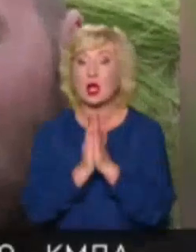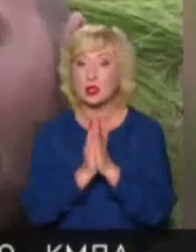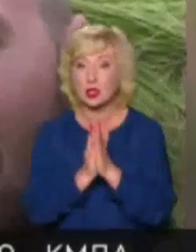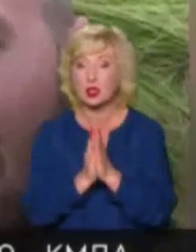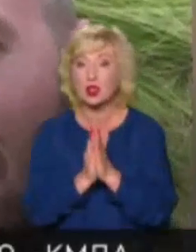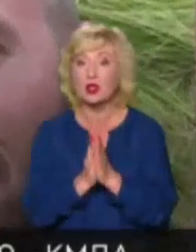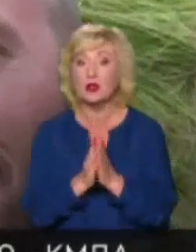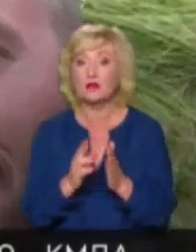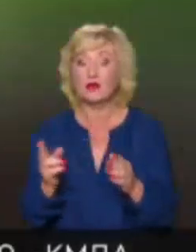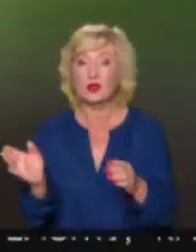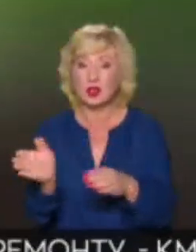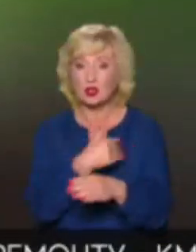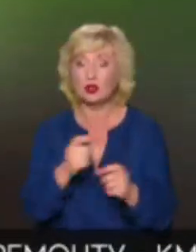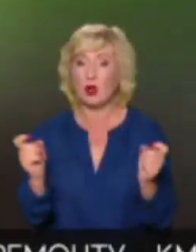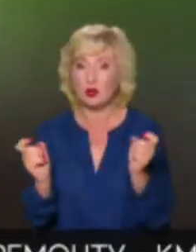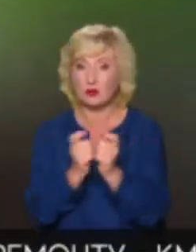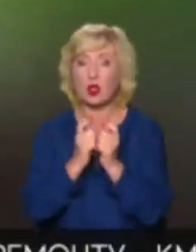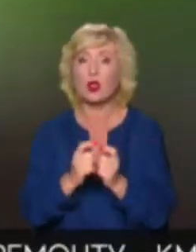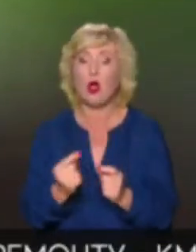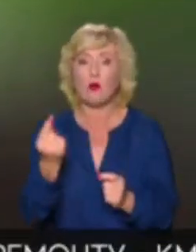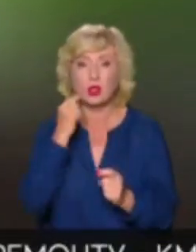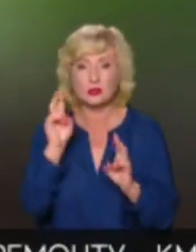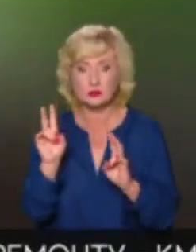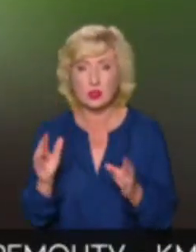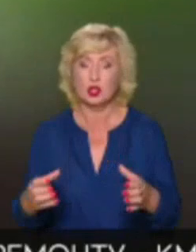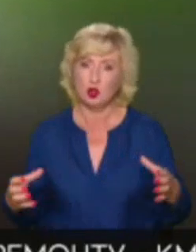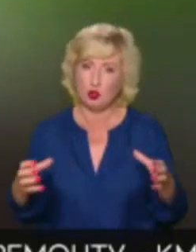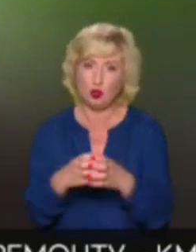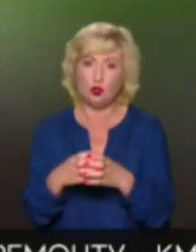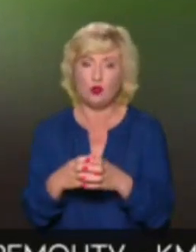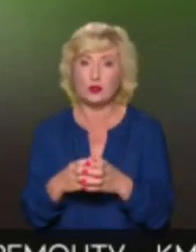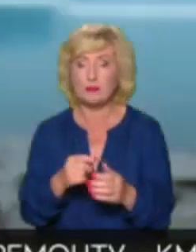відкинути конфлікти та образи і згуртуватися перед запеклими боями.